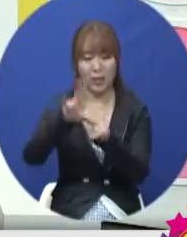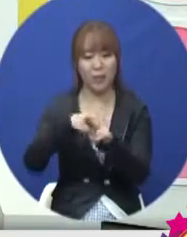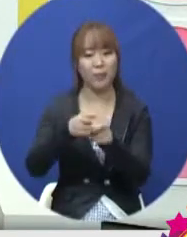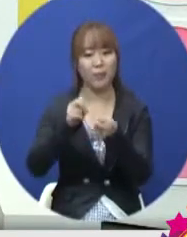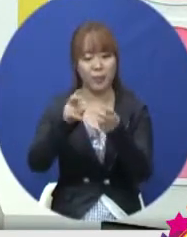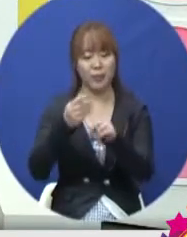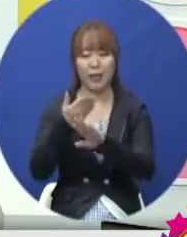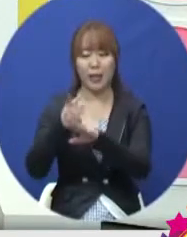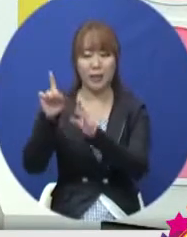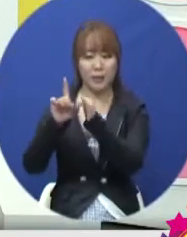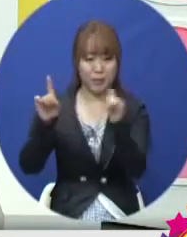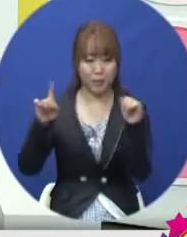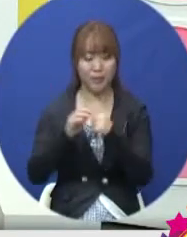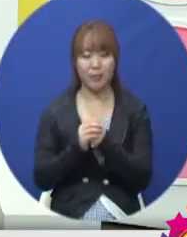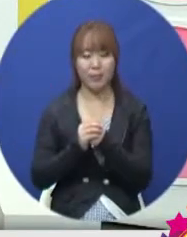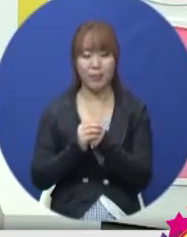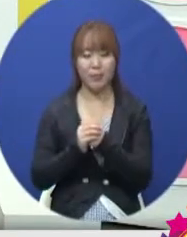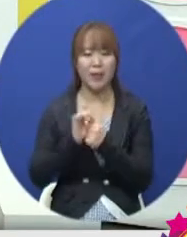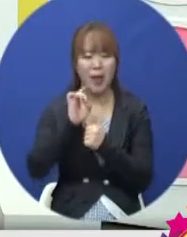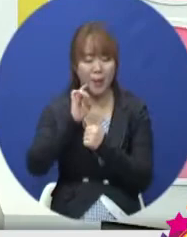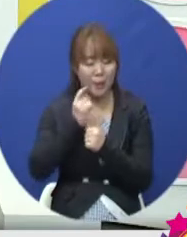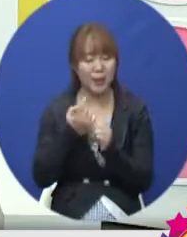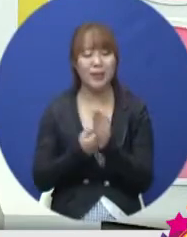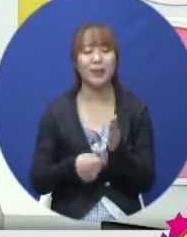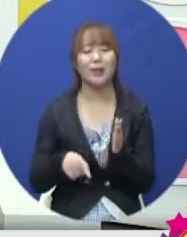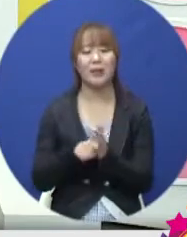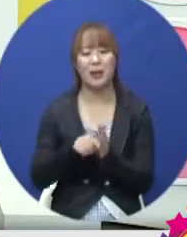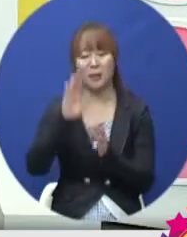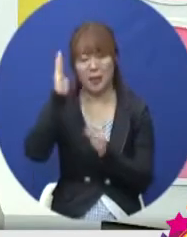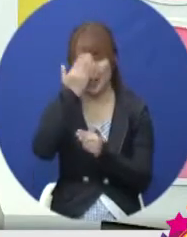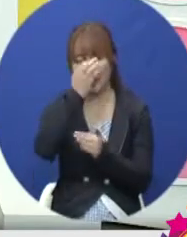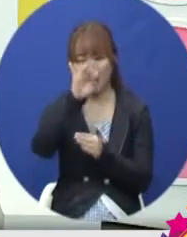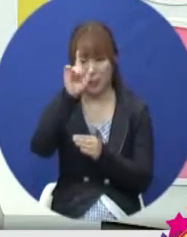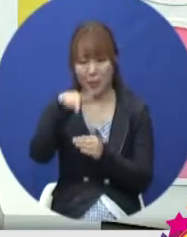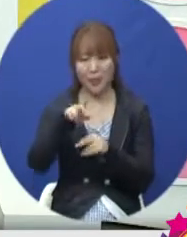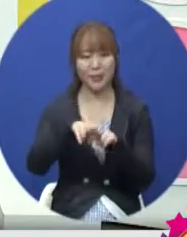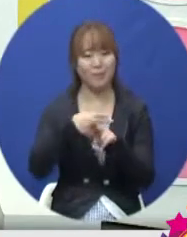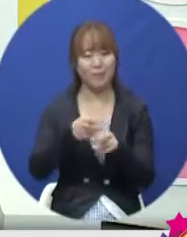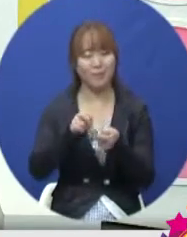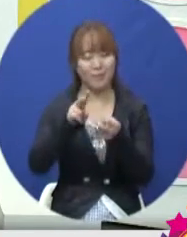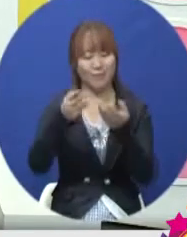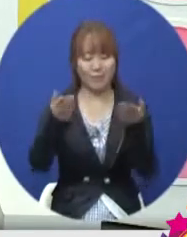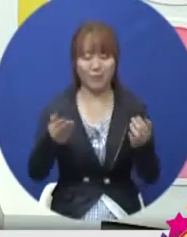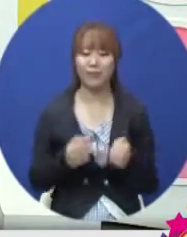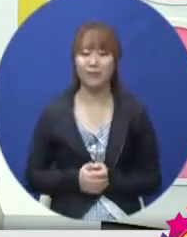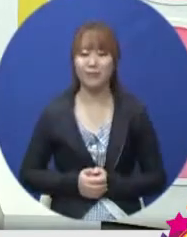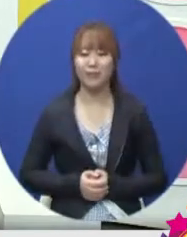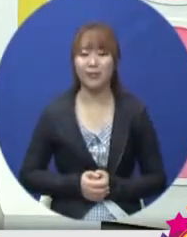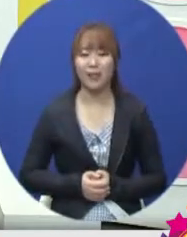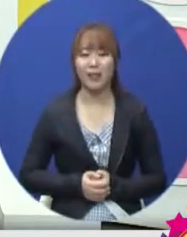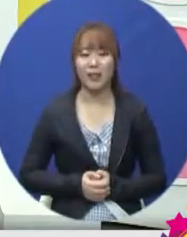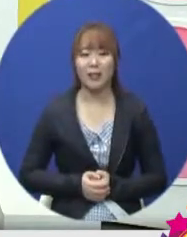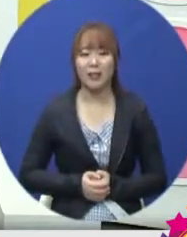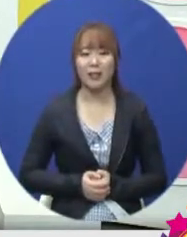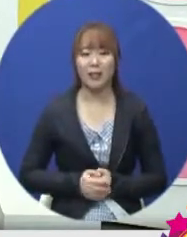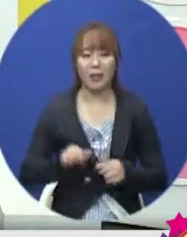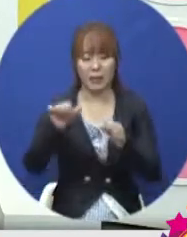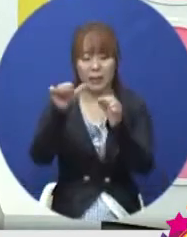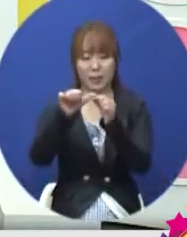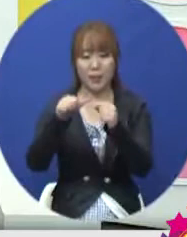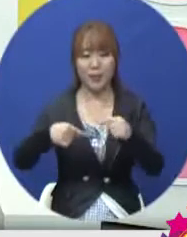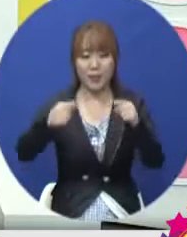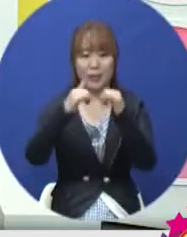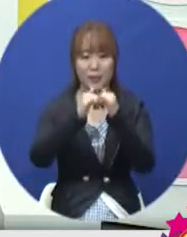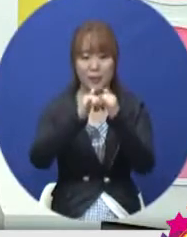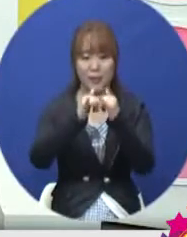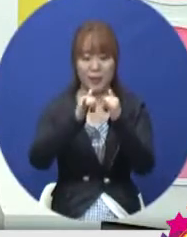보내드리고요. 또. 그리고 한 분에게는 예뻐지시는 마스크팩 드리도록 하겠습니다. 네. 자, 즉석참가자 또 모셔보도록